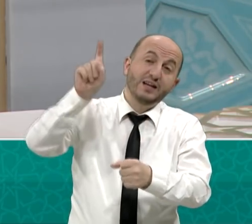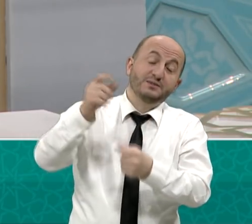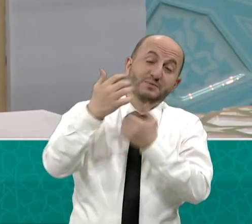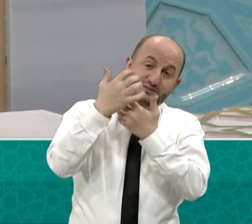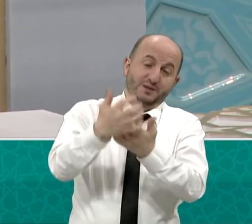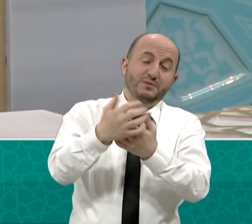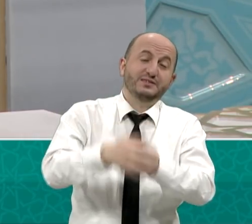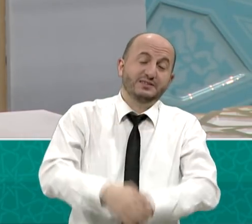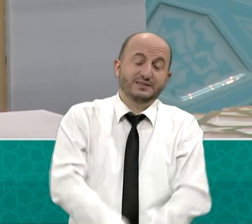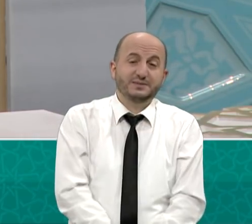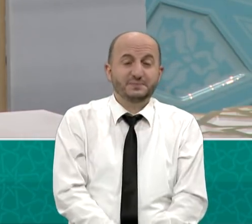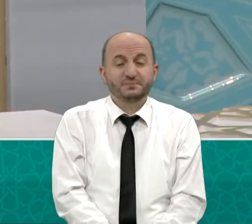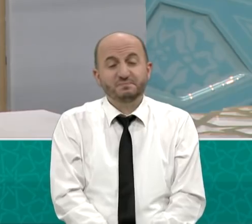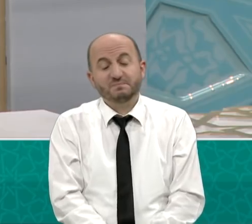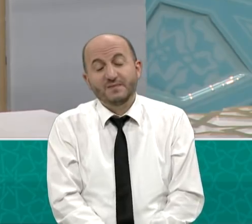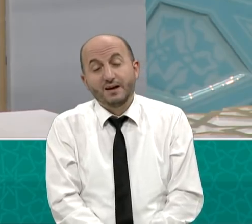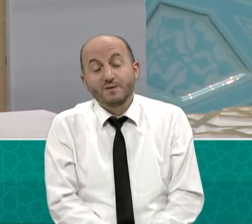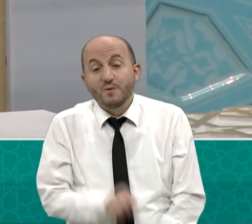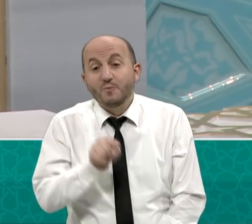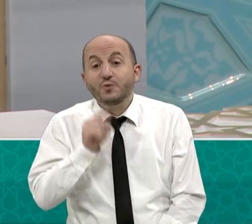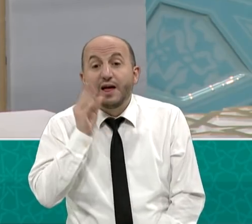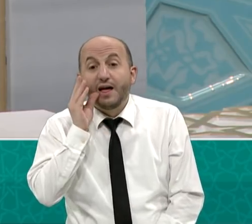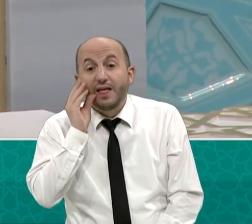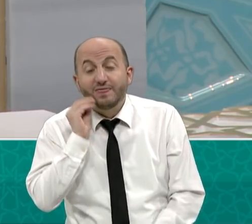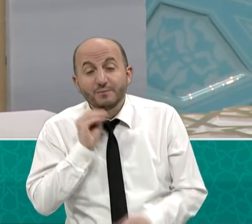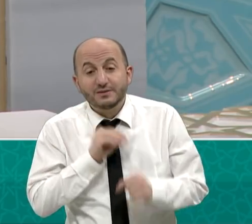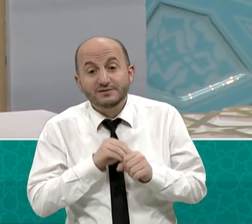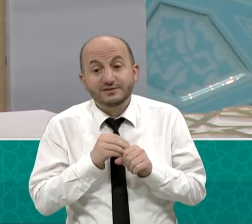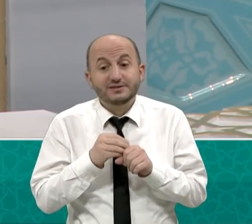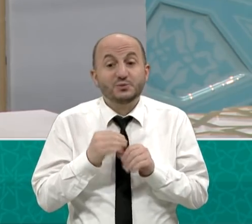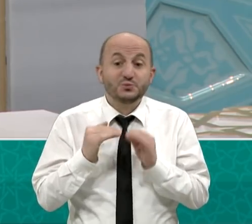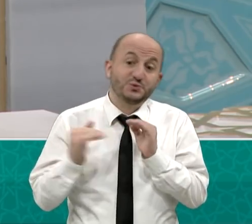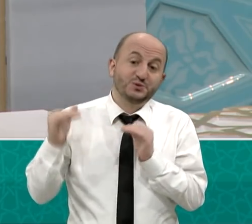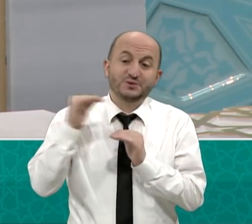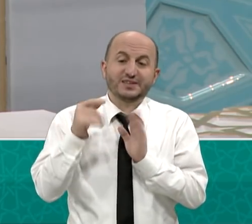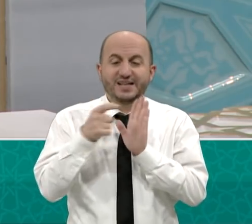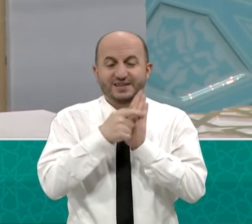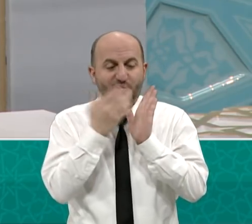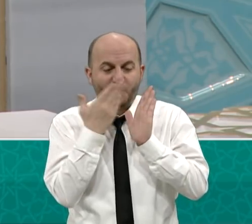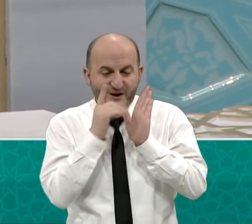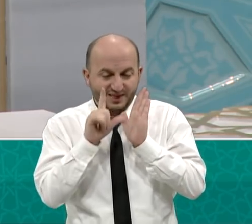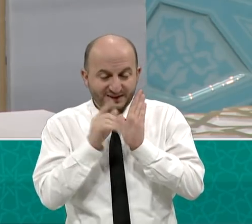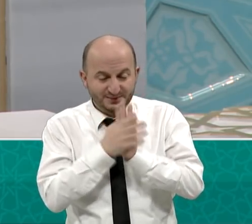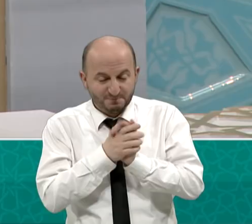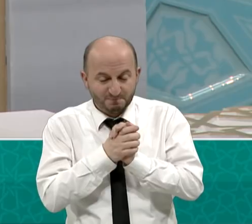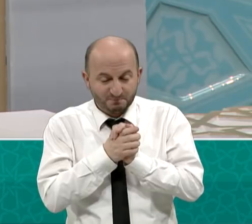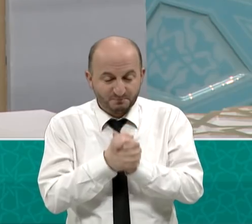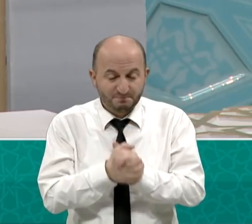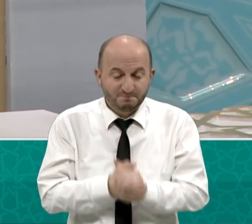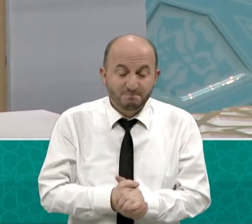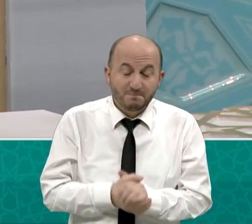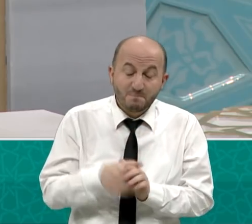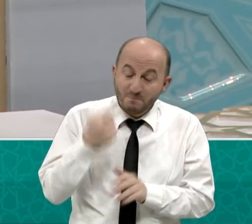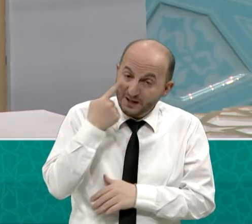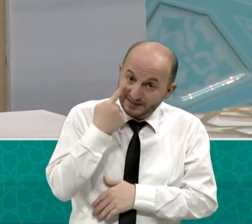rahmetidir. Bunu anlamak için üstündeki ayeti de okumak lazım. Şöyle buyuruyor. Kul eraeytum